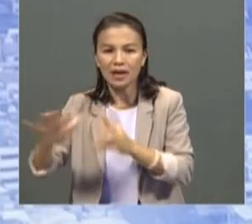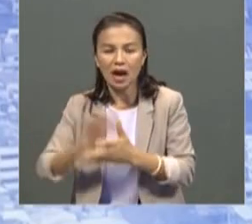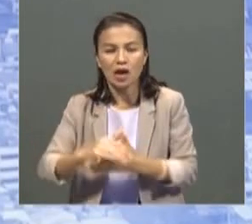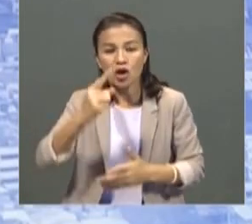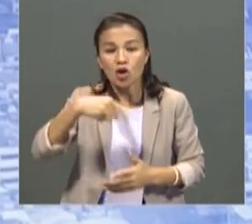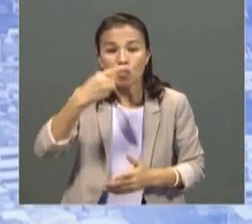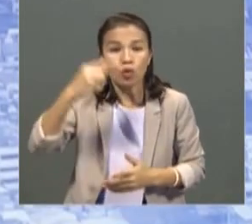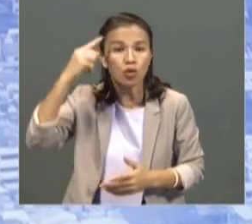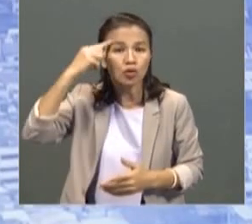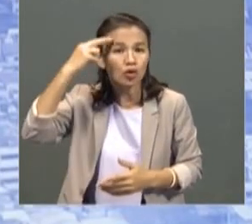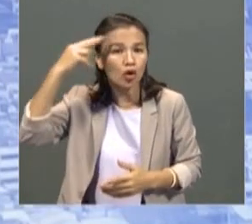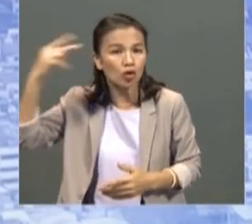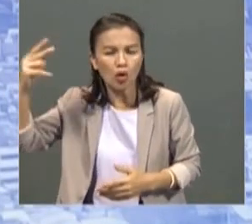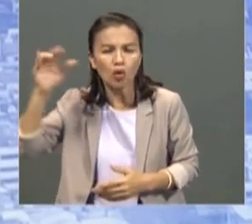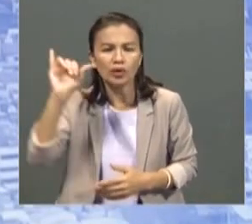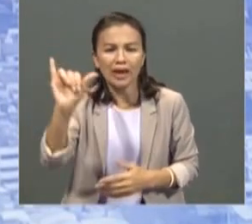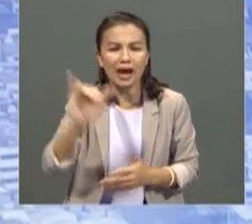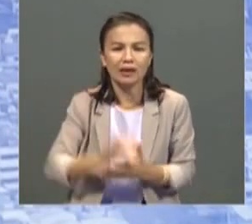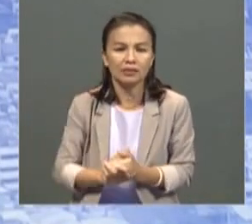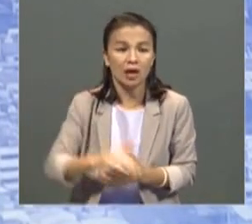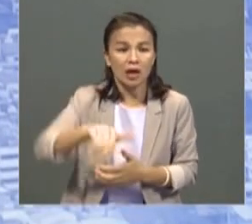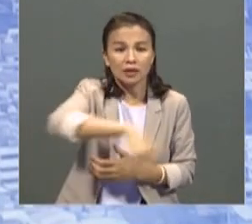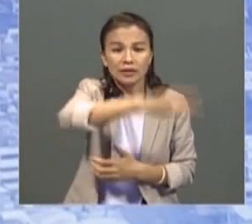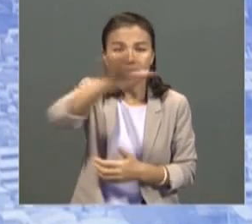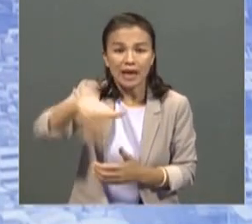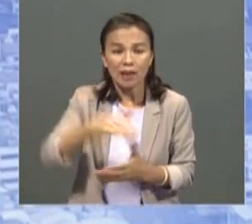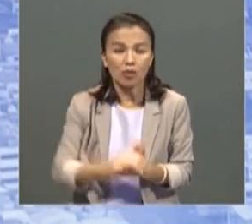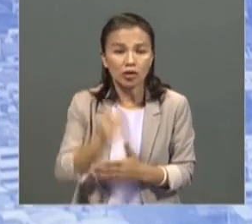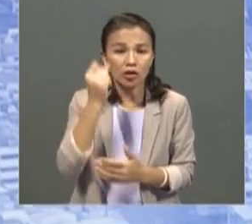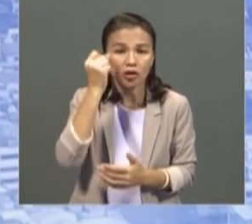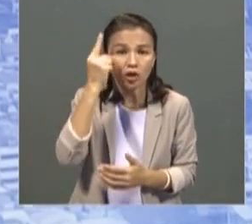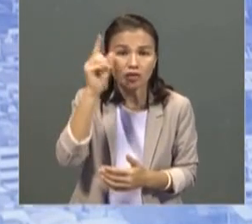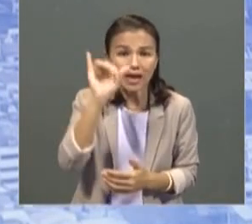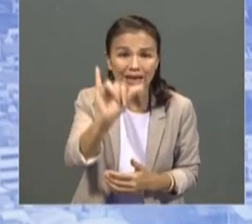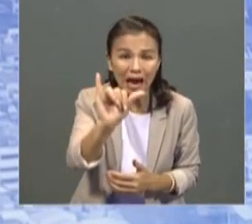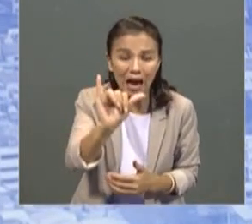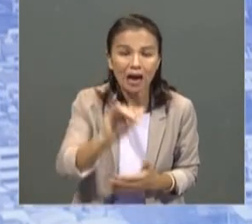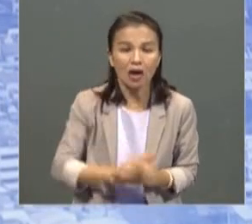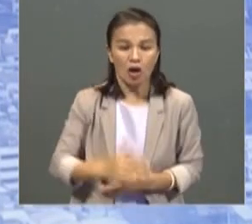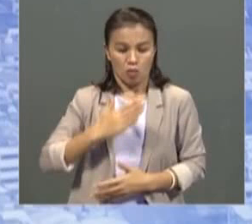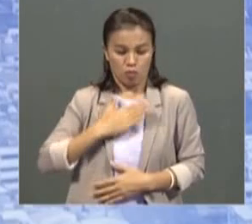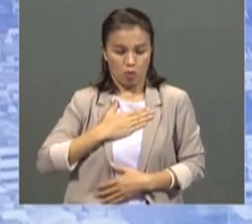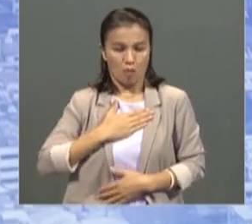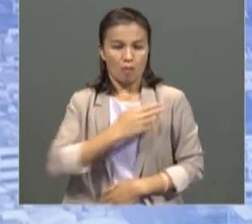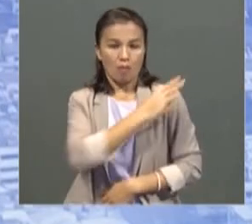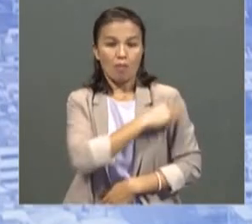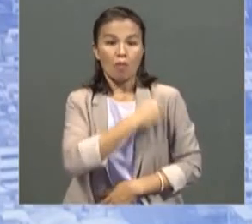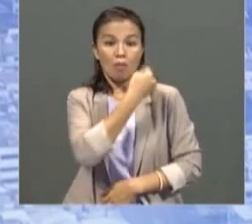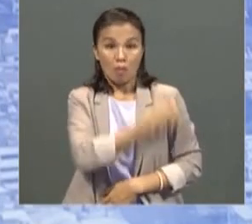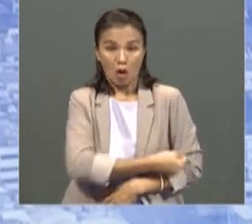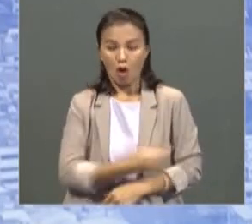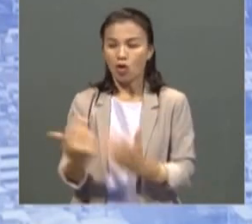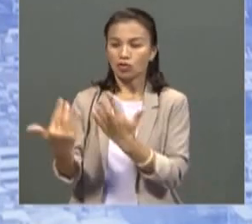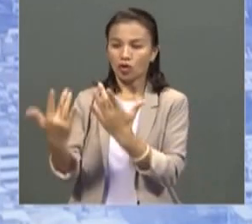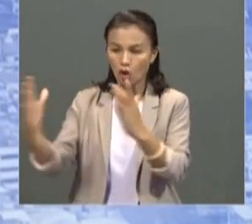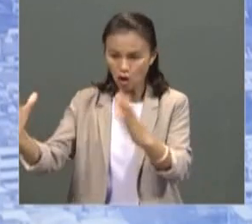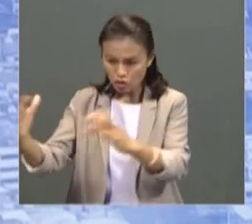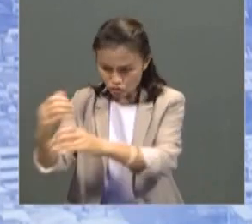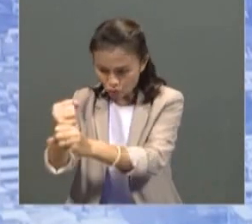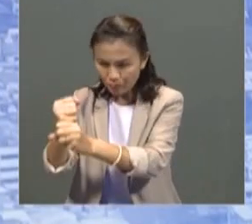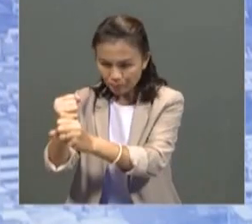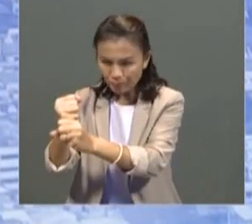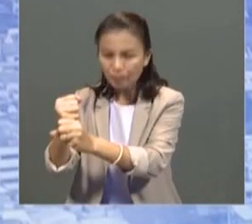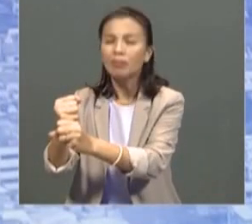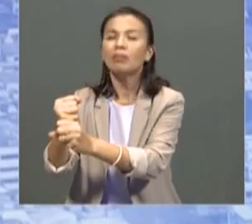တယ်ဟုတ်ကဲ့အခုလောလောဆယ်မှာတော့တည်င်းအချက်လက်တွေကကျွန်တော်ပြော